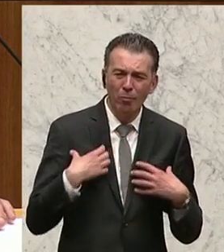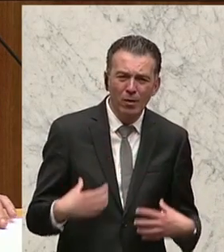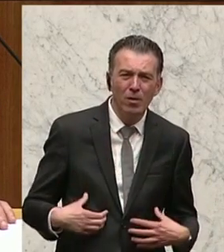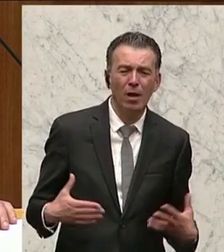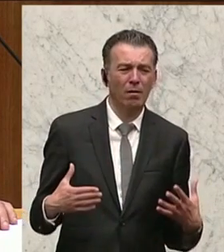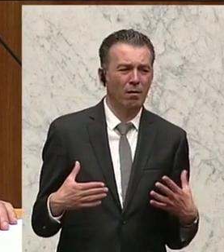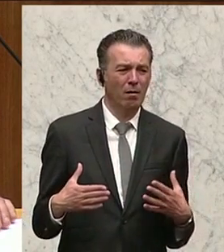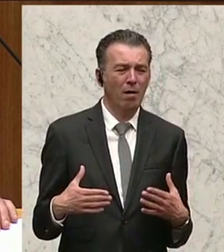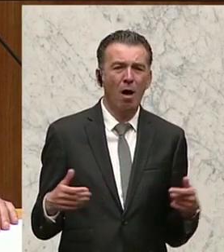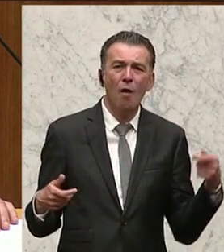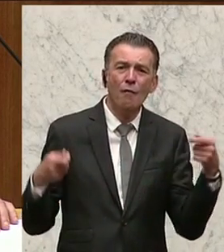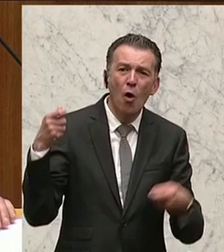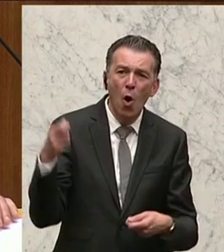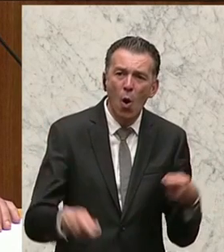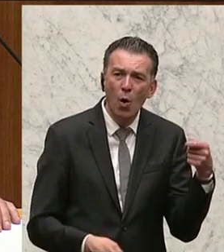Bereich des